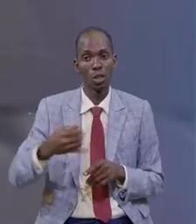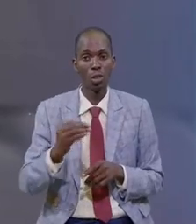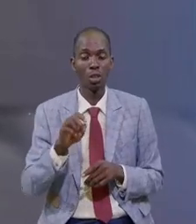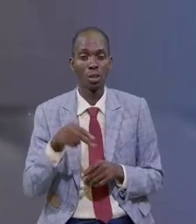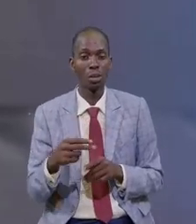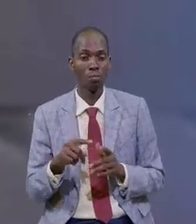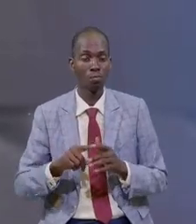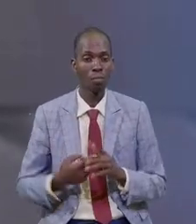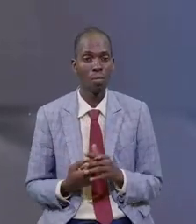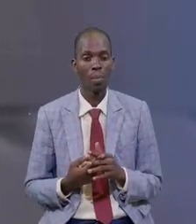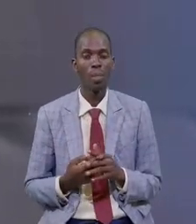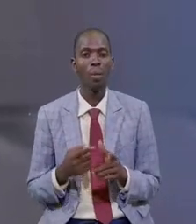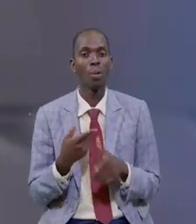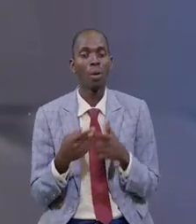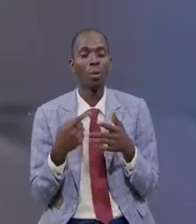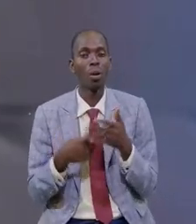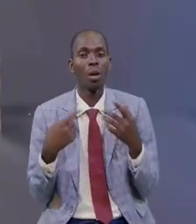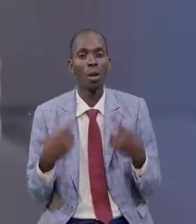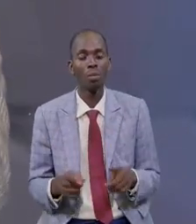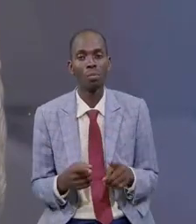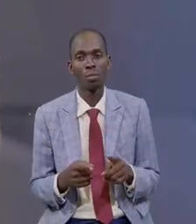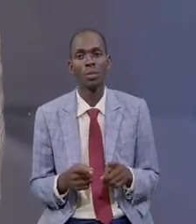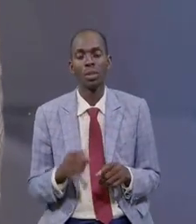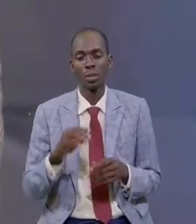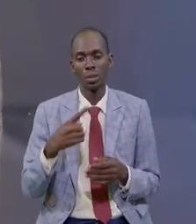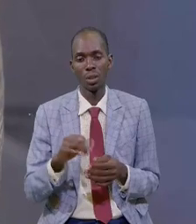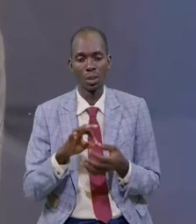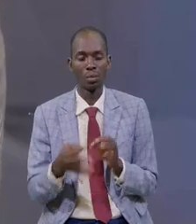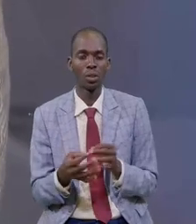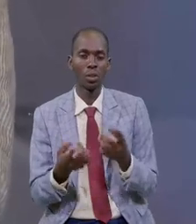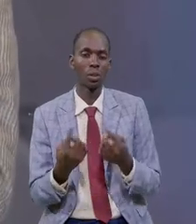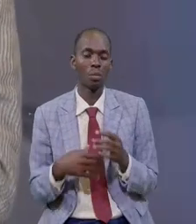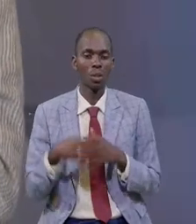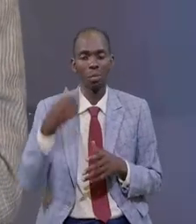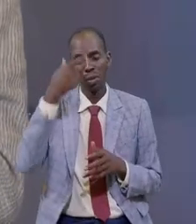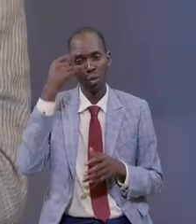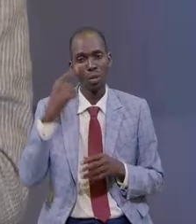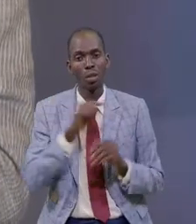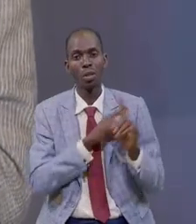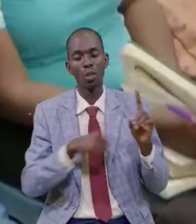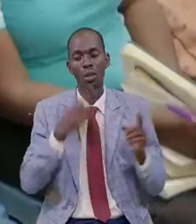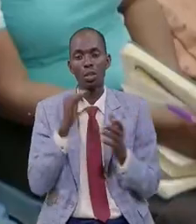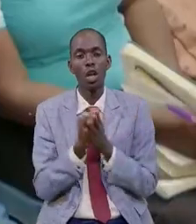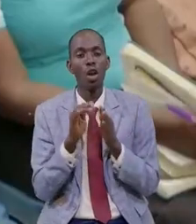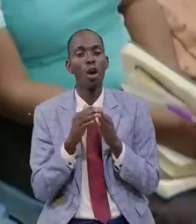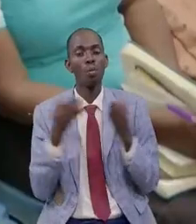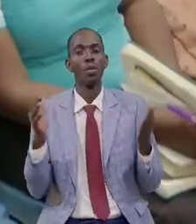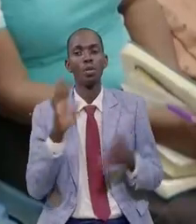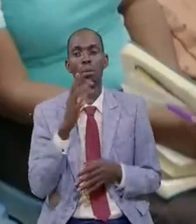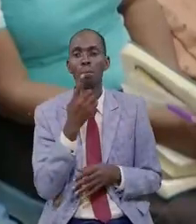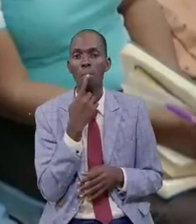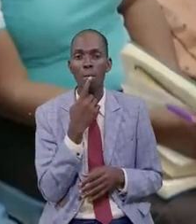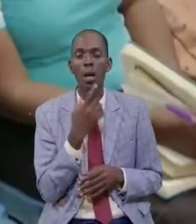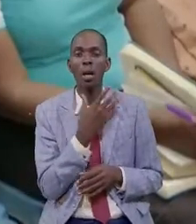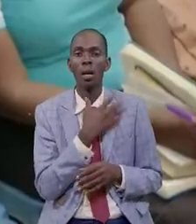ou ta bouche grandement et je la remplirai il va remplir ta bouche de